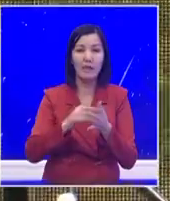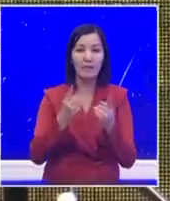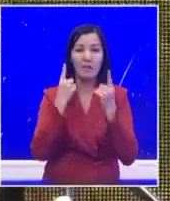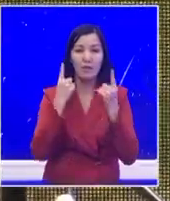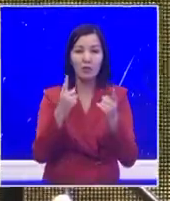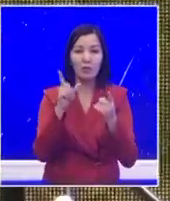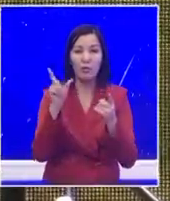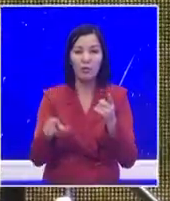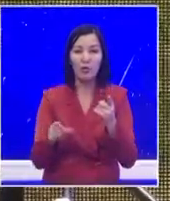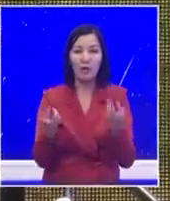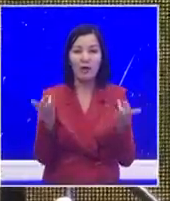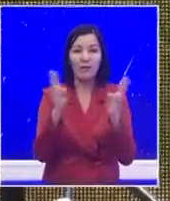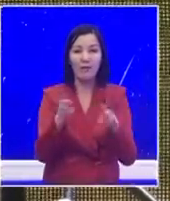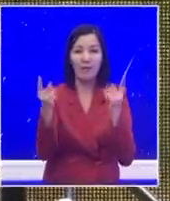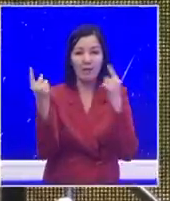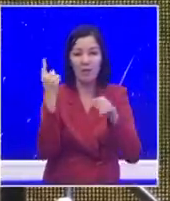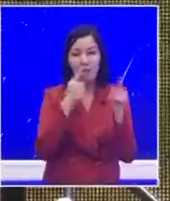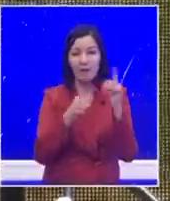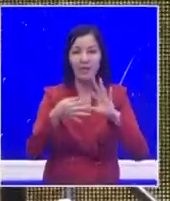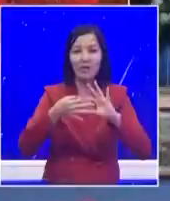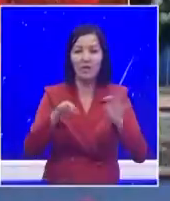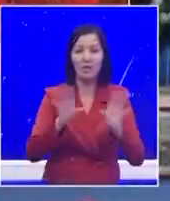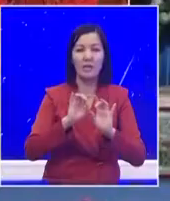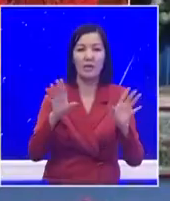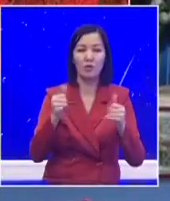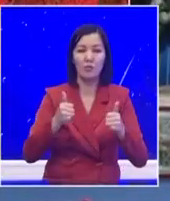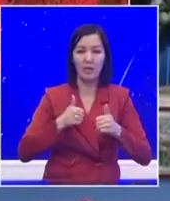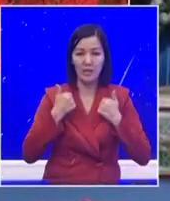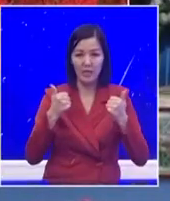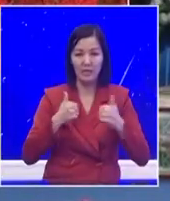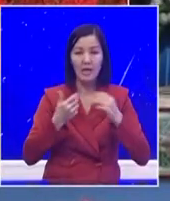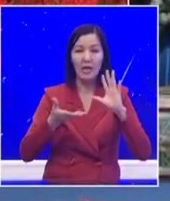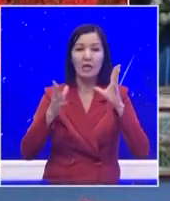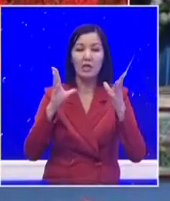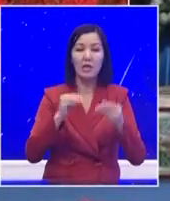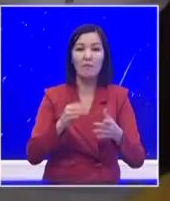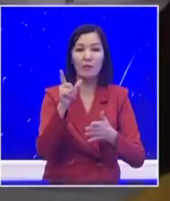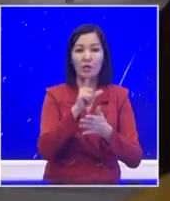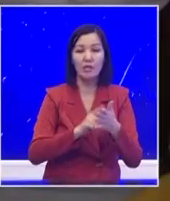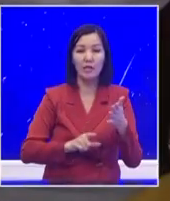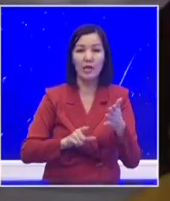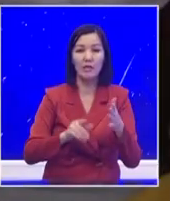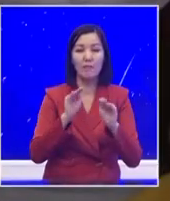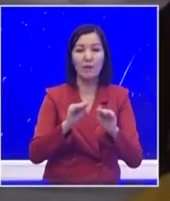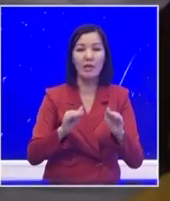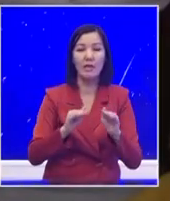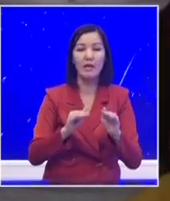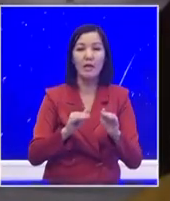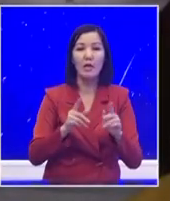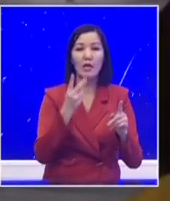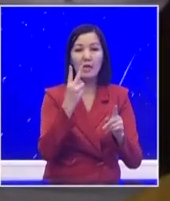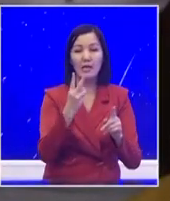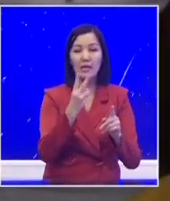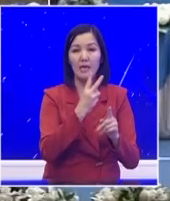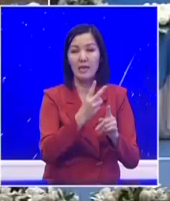мен оның қалдырған мұрасын әрқайсысы өзінше жеткізуге тырысты. Жалпы Жамбыл жырымен жаңғырған өрендер кезек-кезек жұптаса,